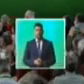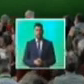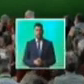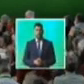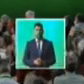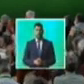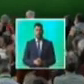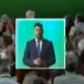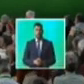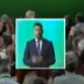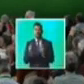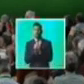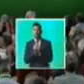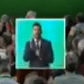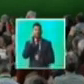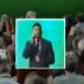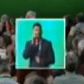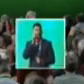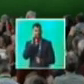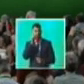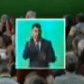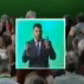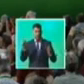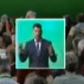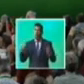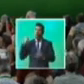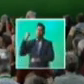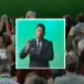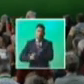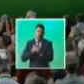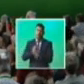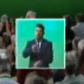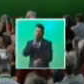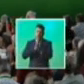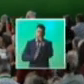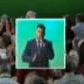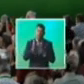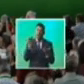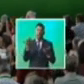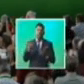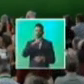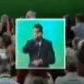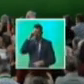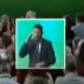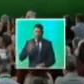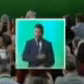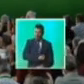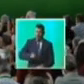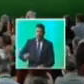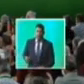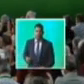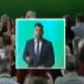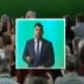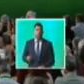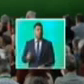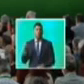αυτό που προβλέπει το Σύνταγμα. Να προσπαθήσει να κάνει μια κυβέρνηση όπου θα υπάρχει συνύπαρξη των κομματικών σχηματισμών με πρόσωπο κοινή